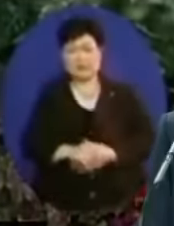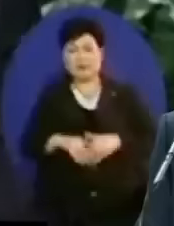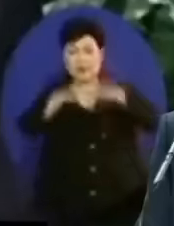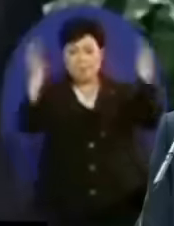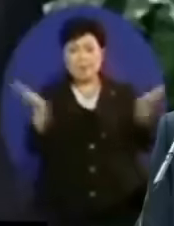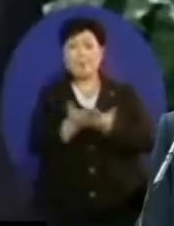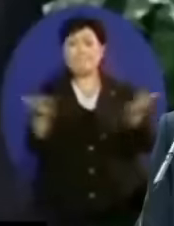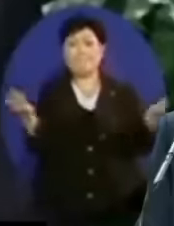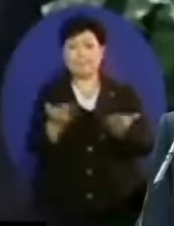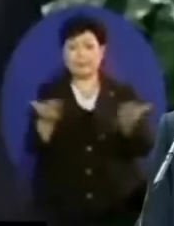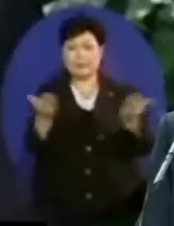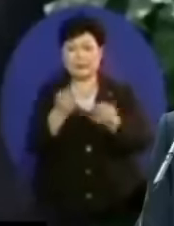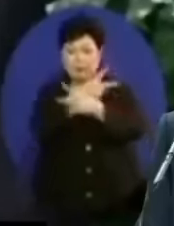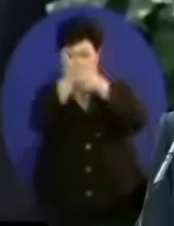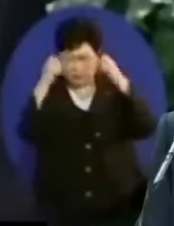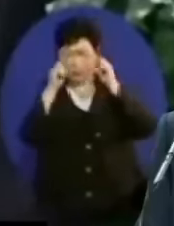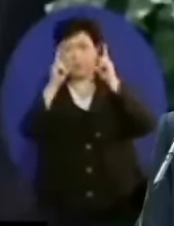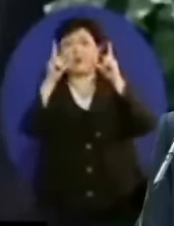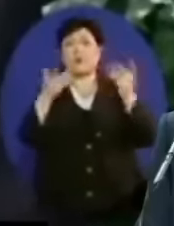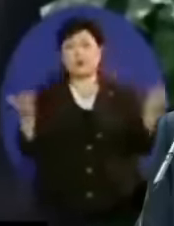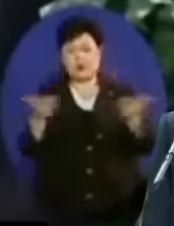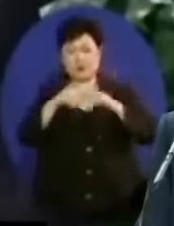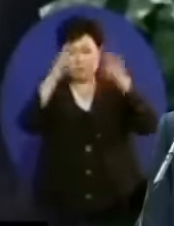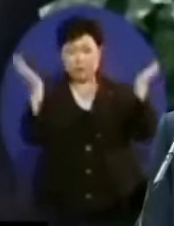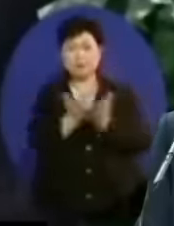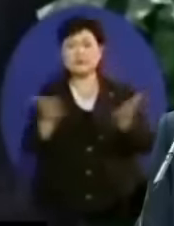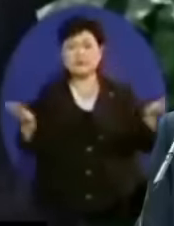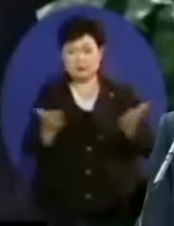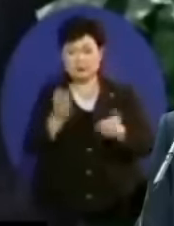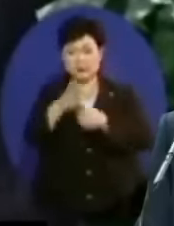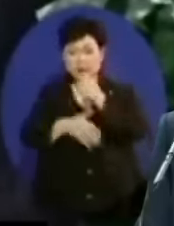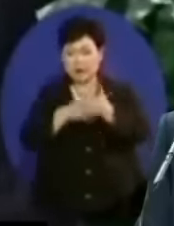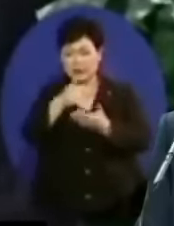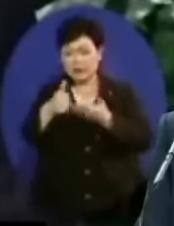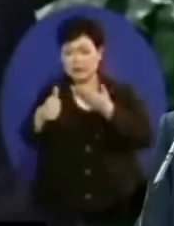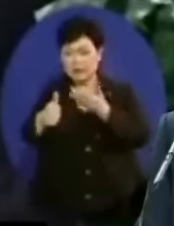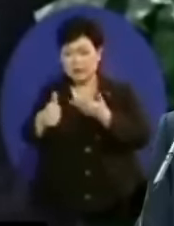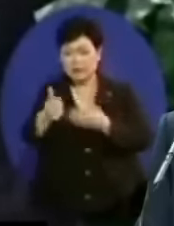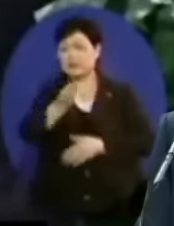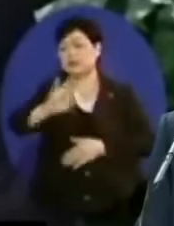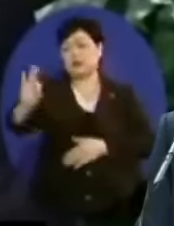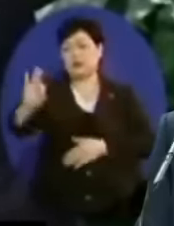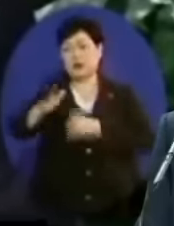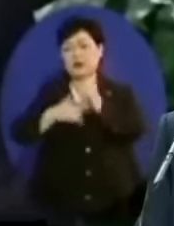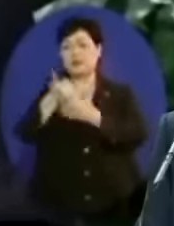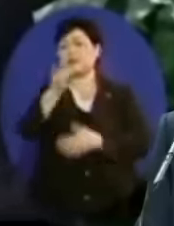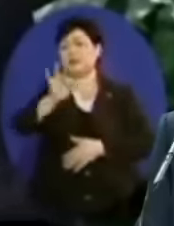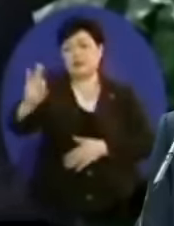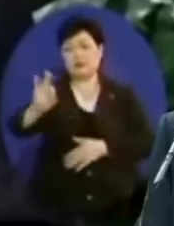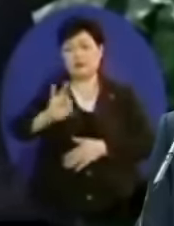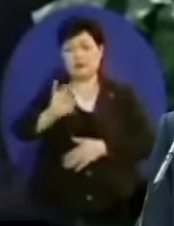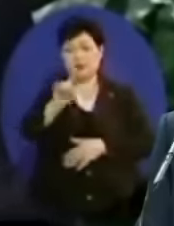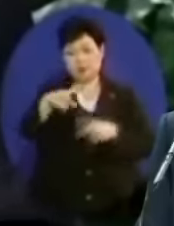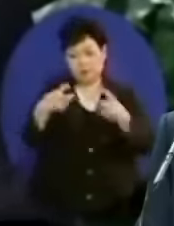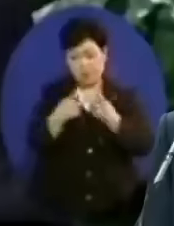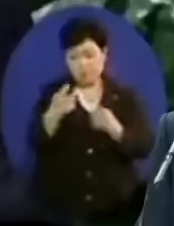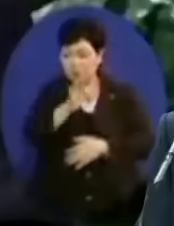범사 자고 깨고 일하는 모든 일에 하나님 인정하라. 어떻게 하나님을